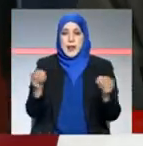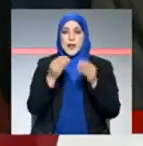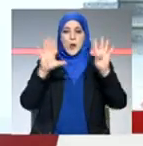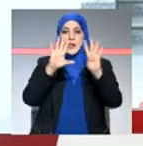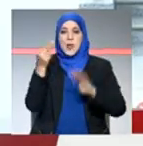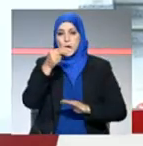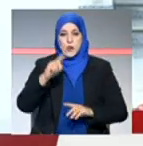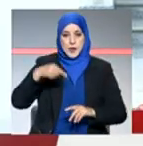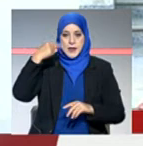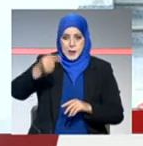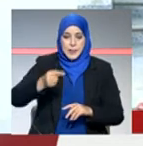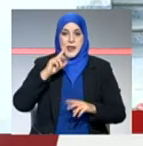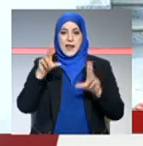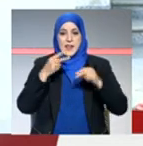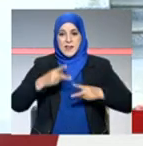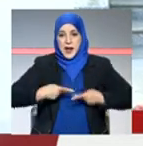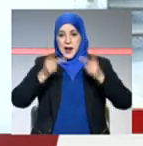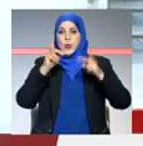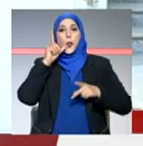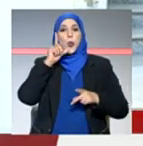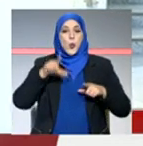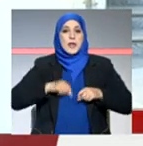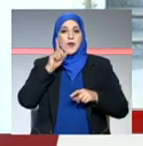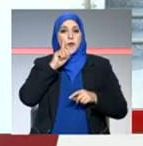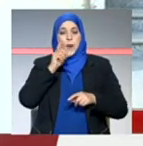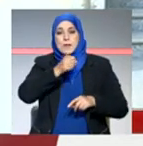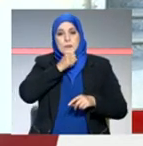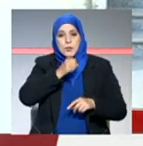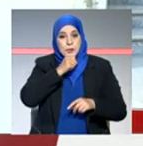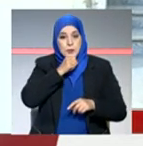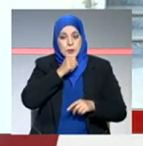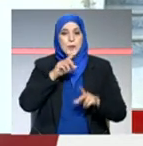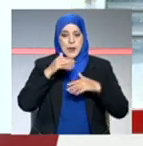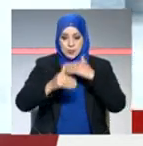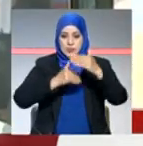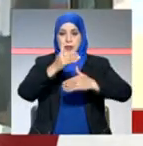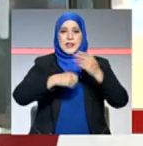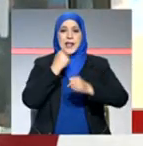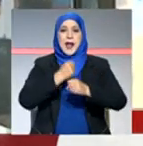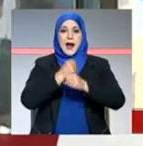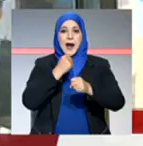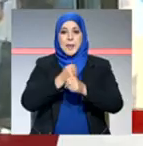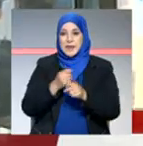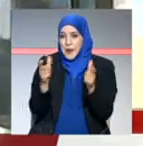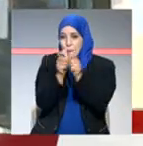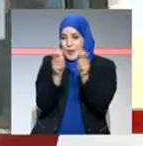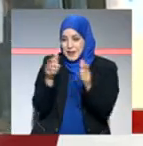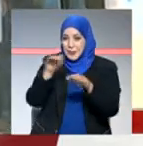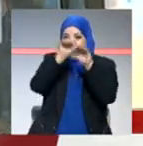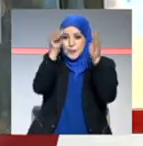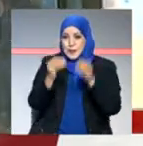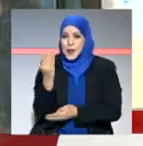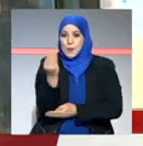القادم. فيما أعلنت وزارة المرأة والأسرة وكبار السن عن مواصلة سير عمل مؤسسات الطفولة